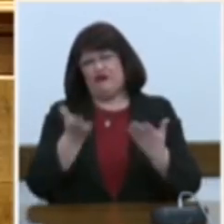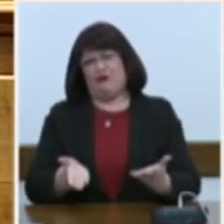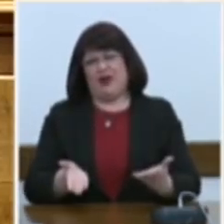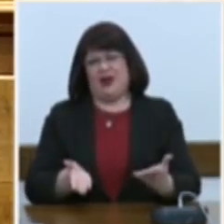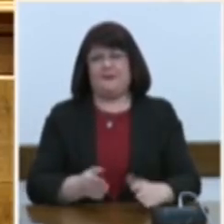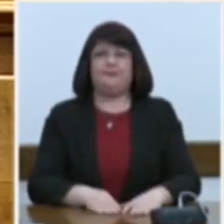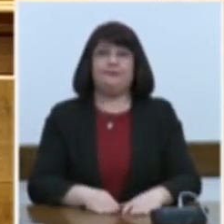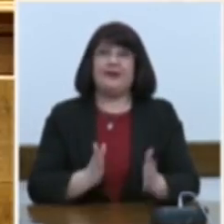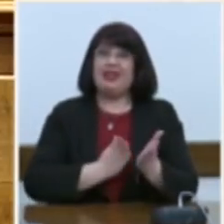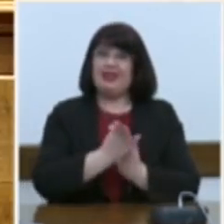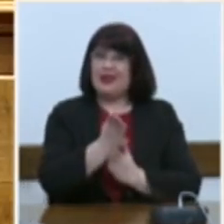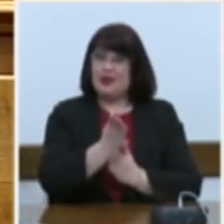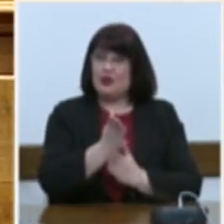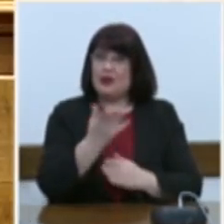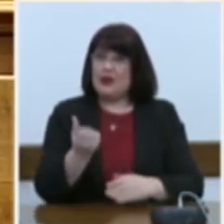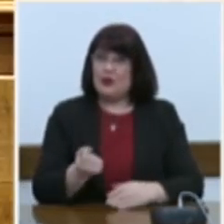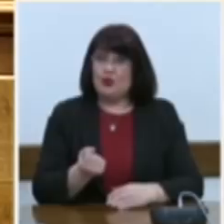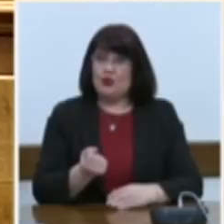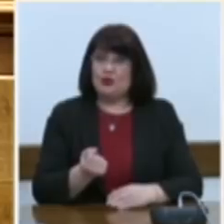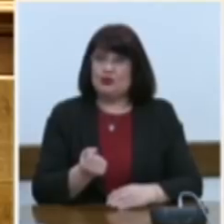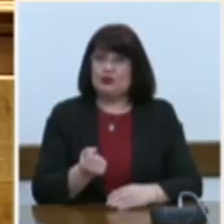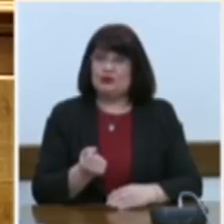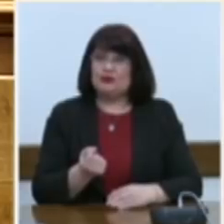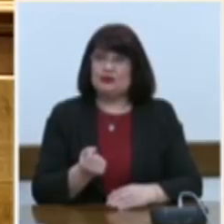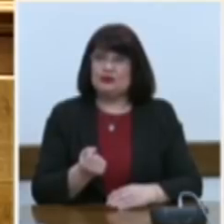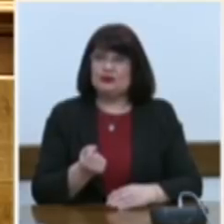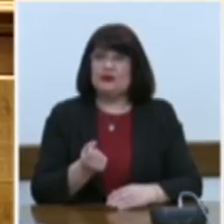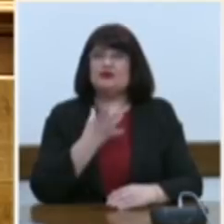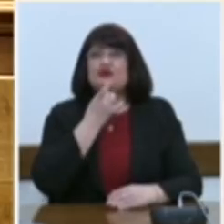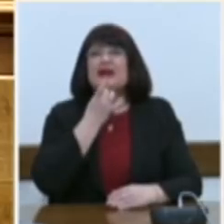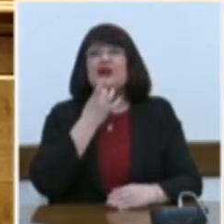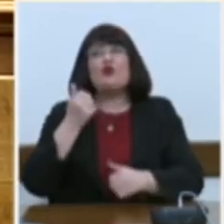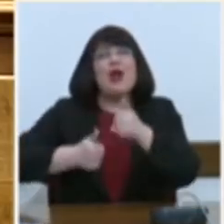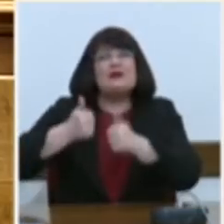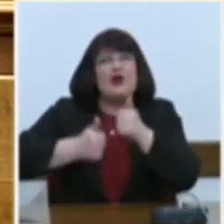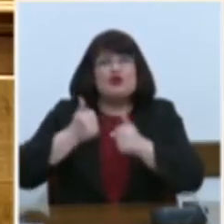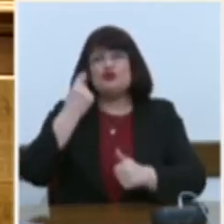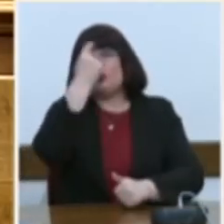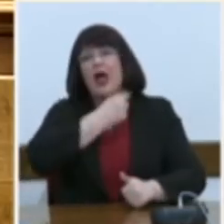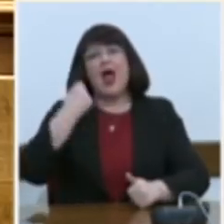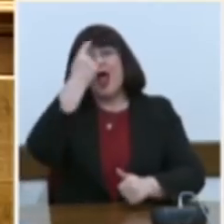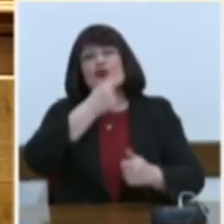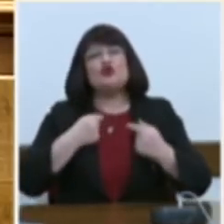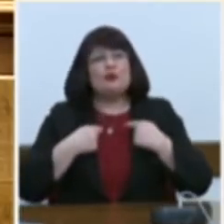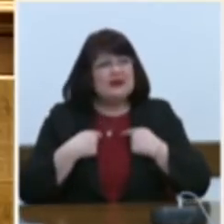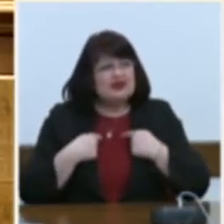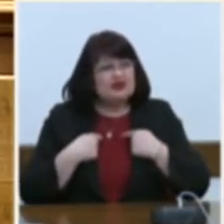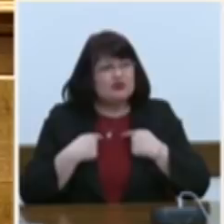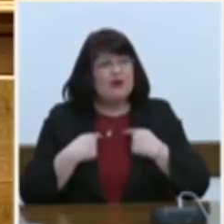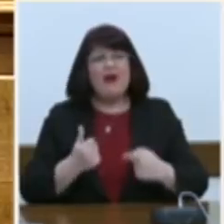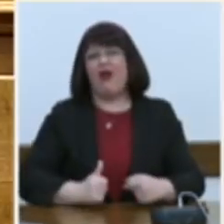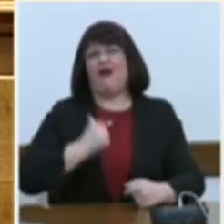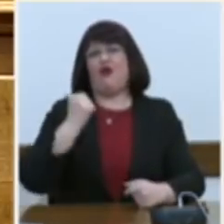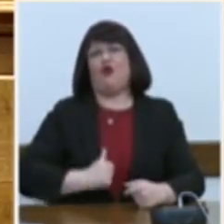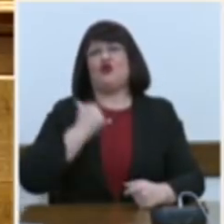το δίκαιο αυτό του ανελαίητου ανταγωνισμού, του ατομισμού. Είναι ο εγωιστικός